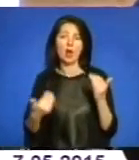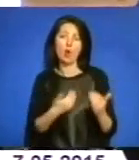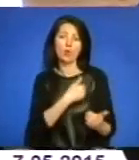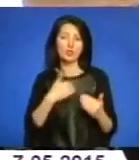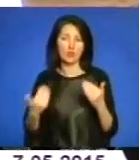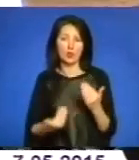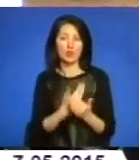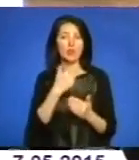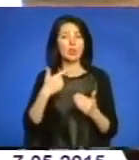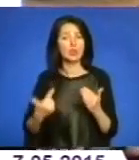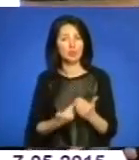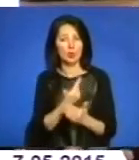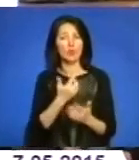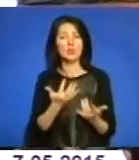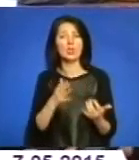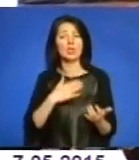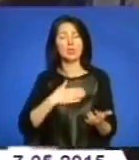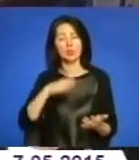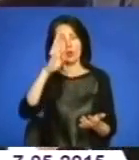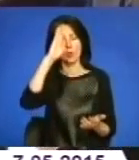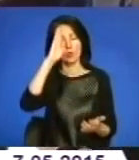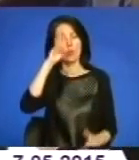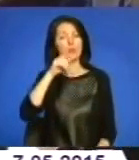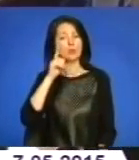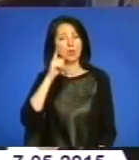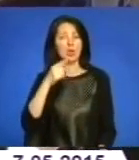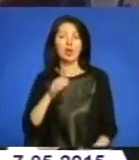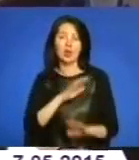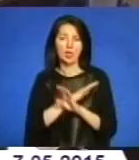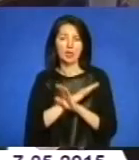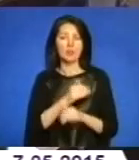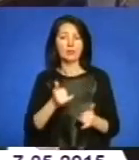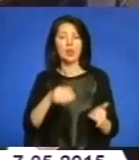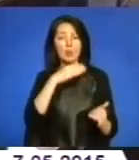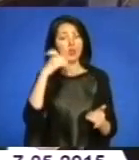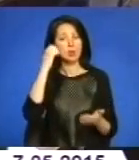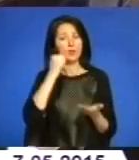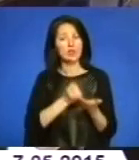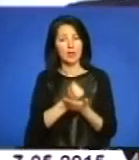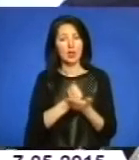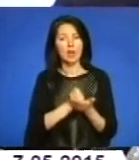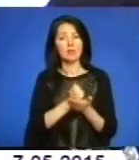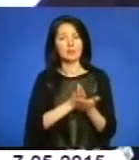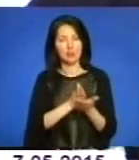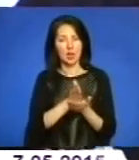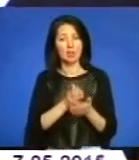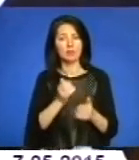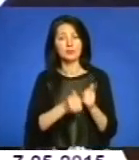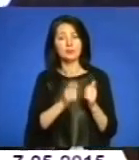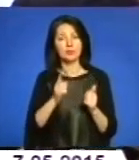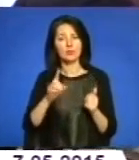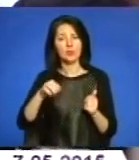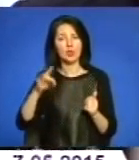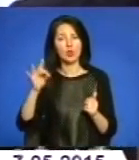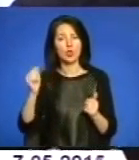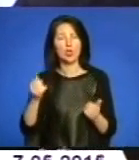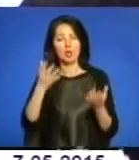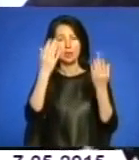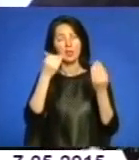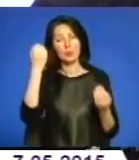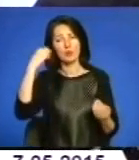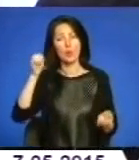скільки наших молодих людей, і зараз скільки гинуть. Для багатьох ветеранів, серед яких і Трохим Кошак, День перемоги залишається